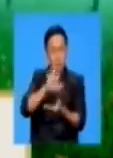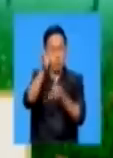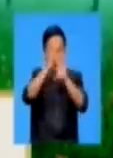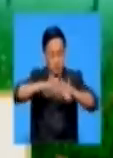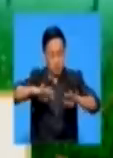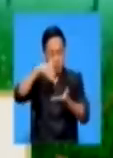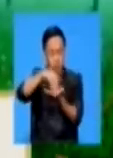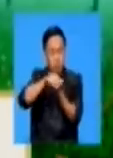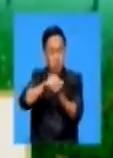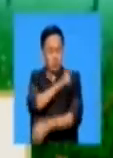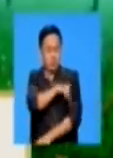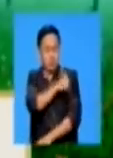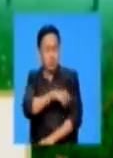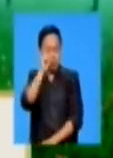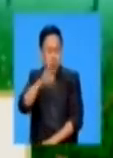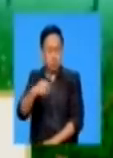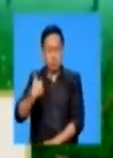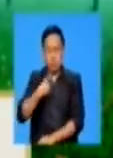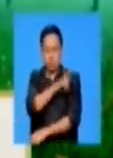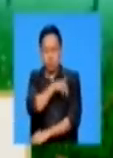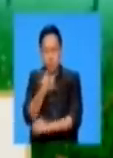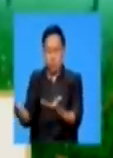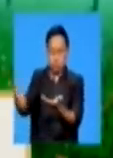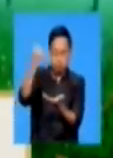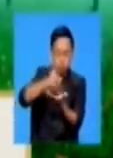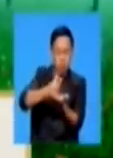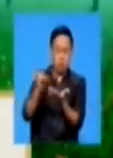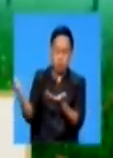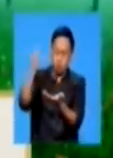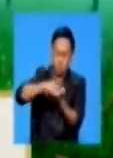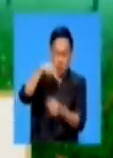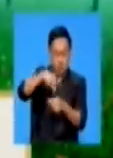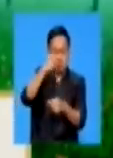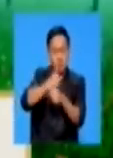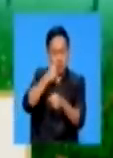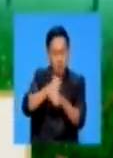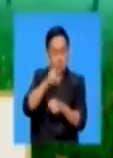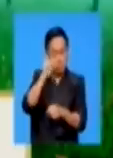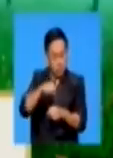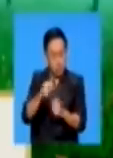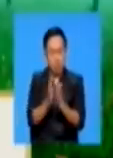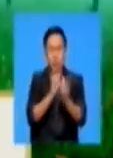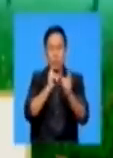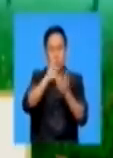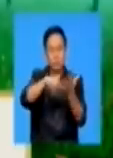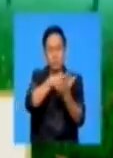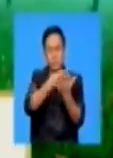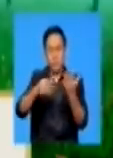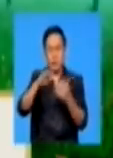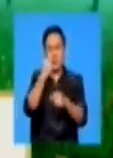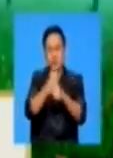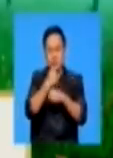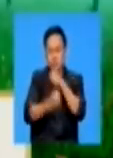องสร้างความเชื่อมั่นโดยมีแพทย์ต่างประเทศมาเป็นที่ปรึกษาเป็นต่างๆด้วยไหมให้ไปแล้วนะครับเพราะนั้นไปอยู่ในแผนการผลิต